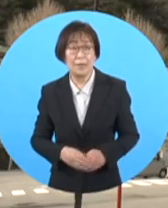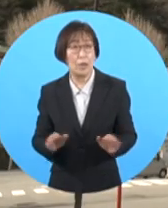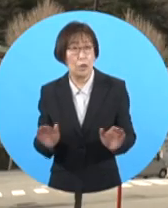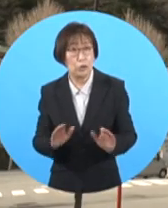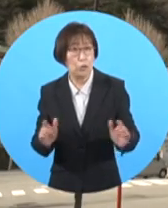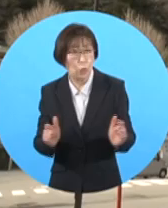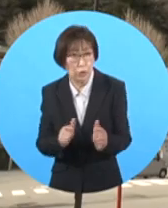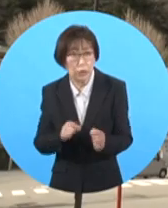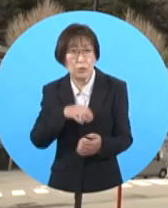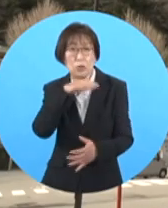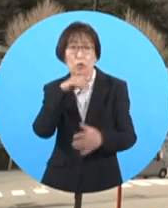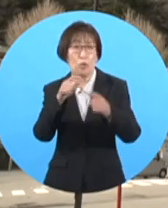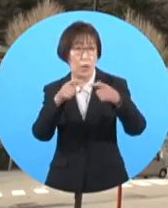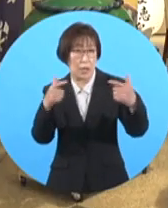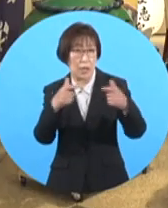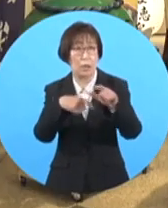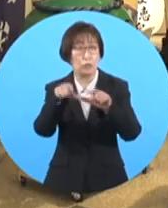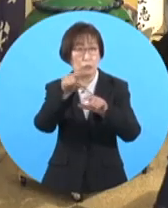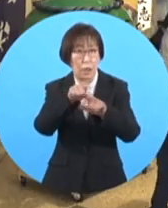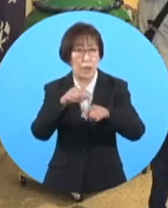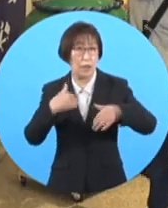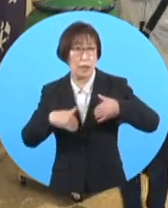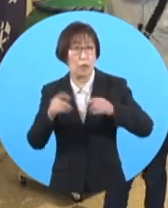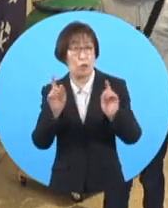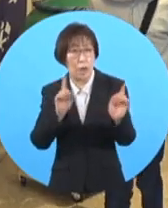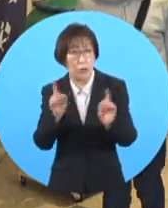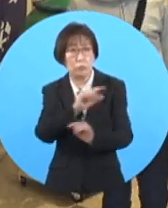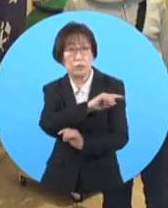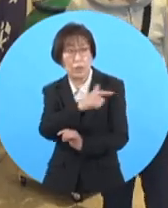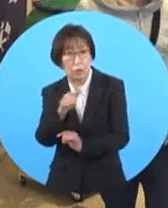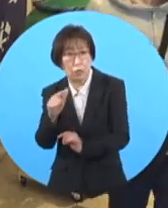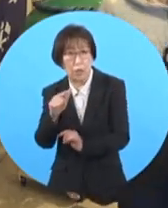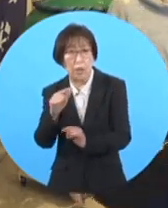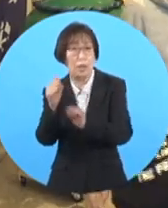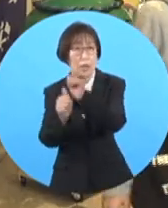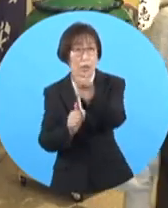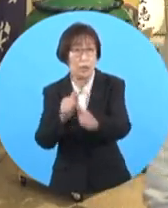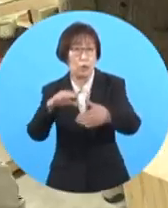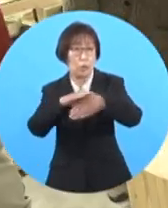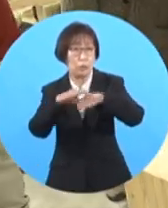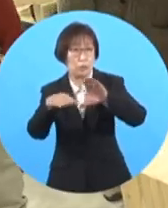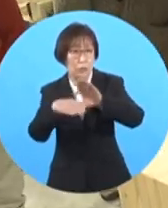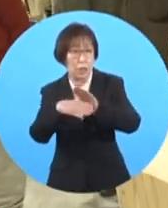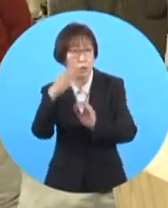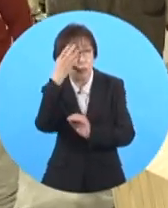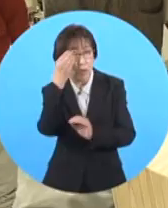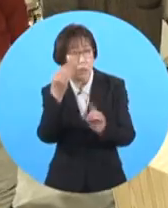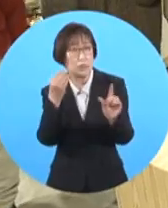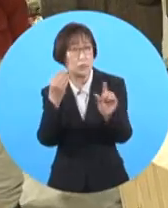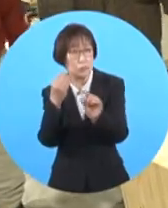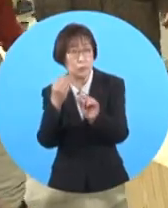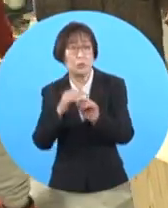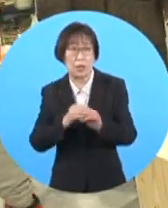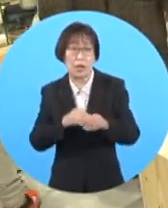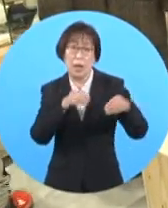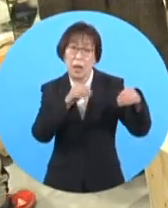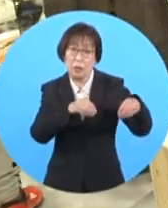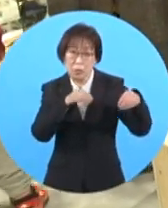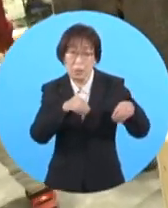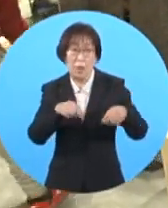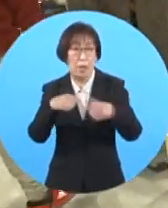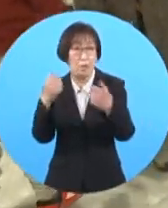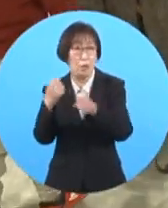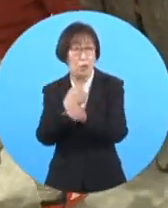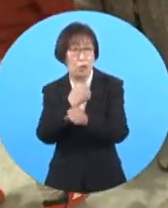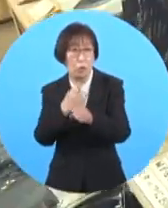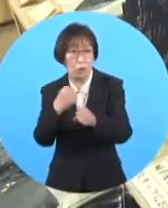少子高齢化に加え、娯楽の多様化で伝統文化への関心は薄れ、藍染めや木工業では